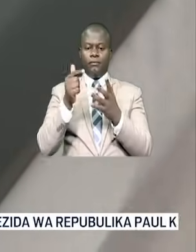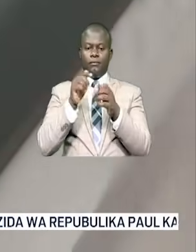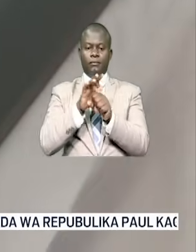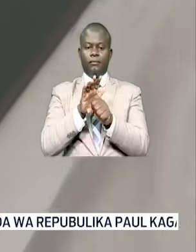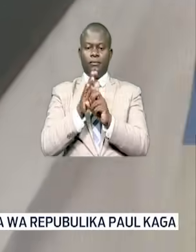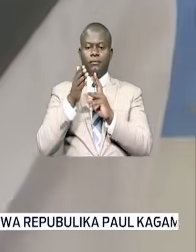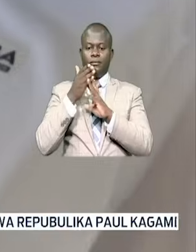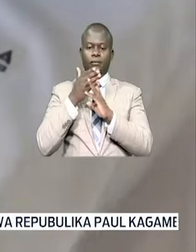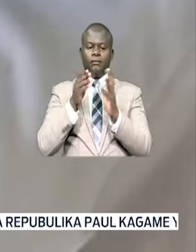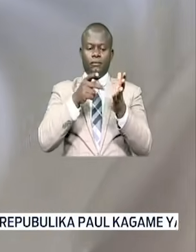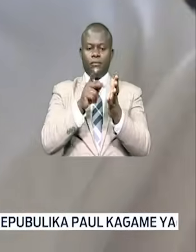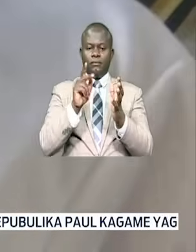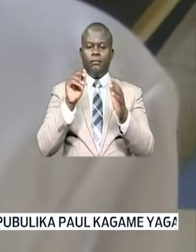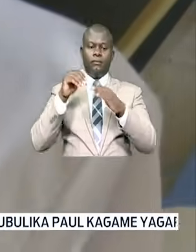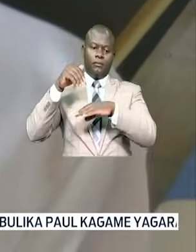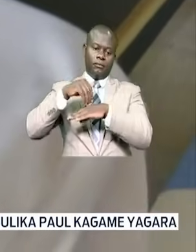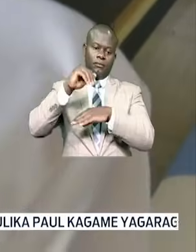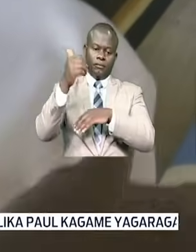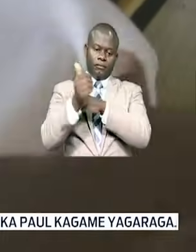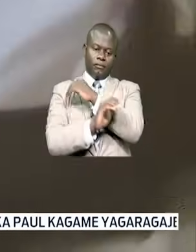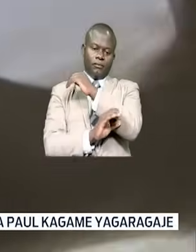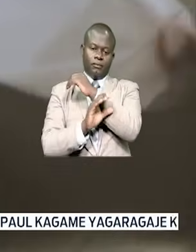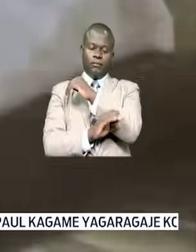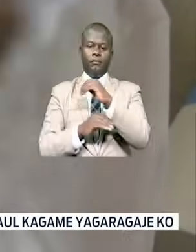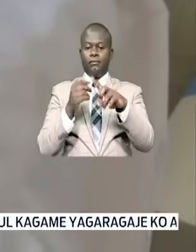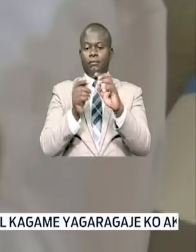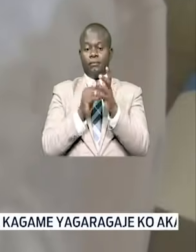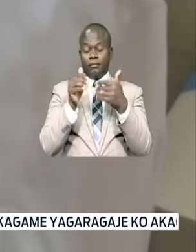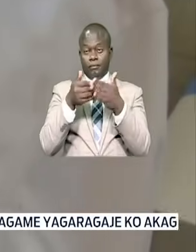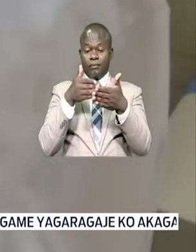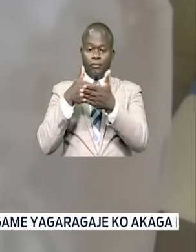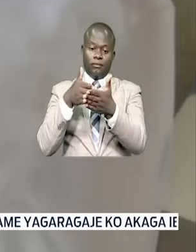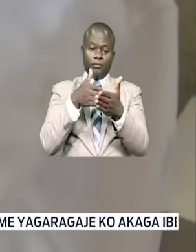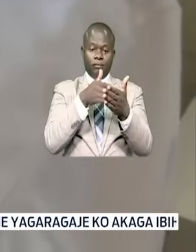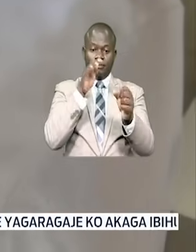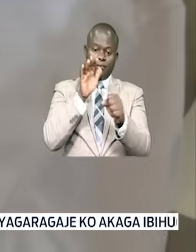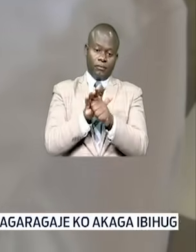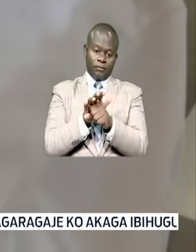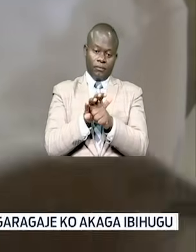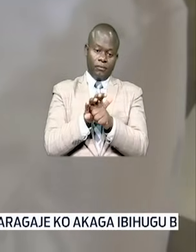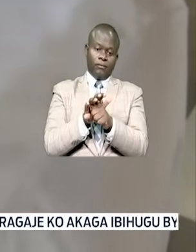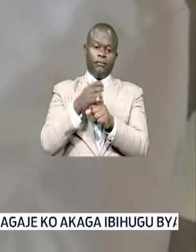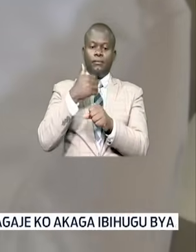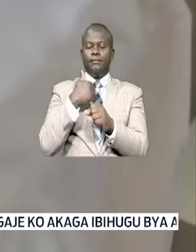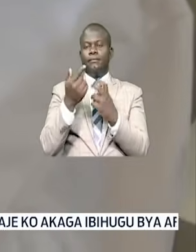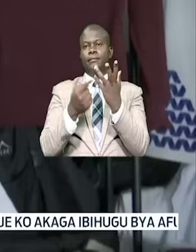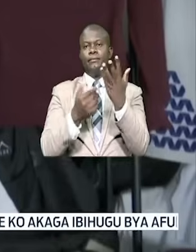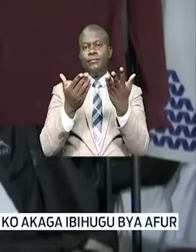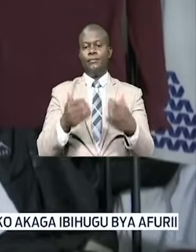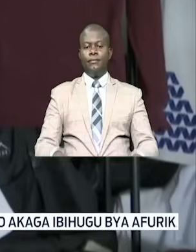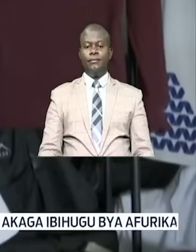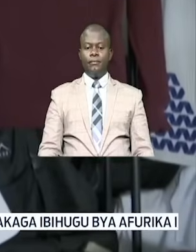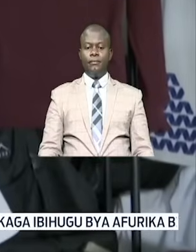hagati y'ibitumizwa n'ibyoherezwa mu mahanga. Gusa ngo hari imbogamizi ikomeye bakunze guhura nayo.